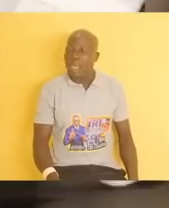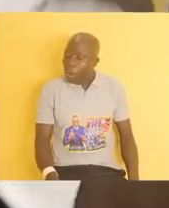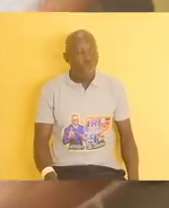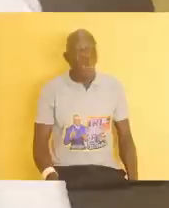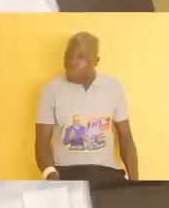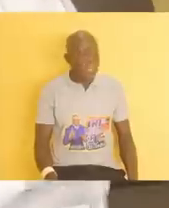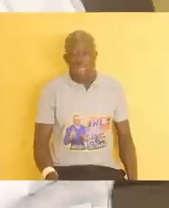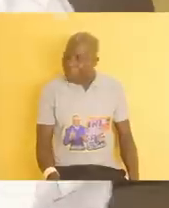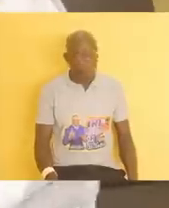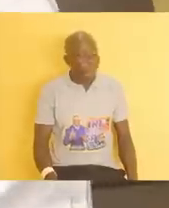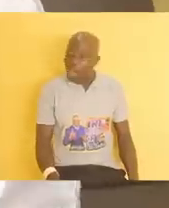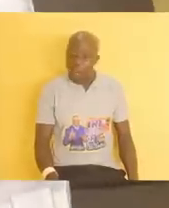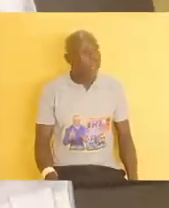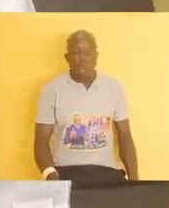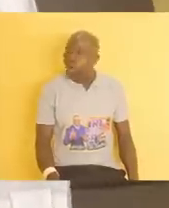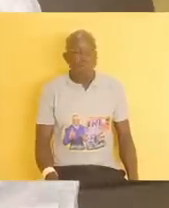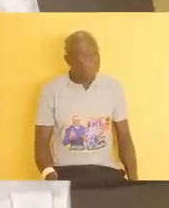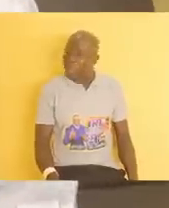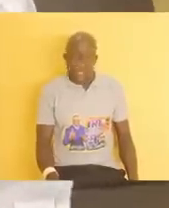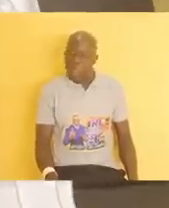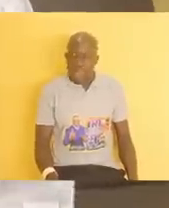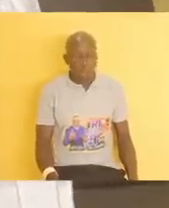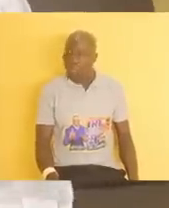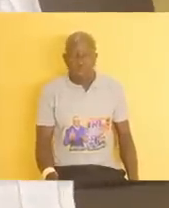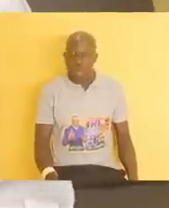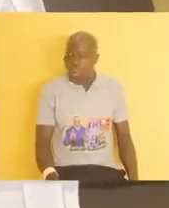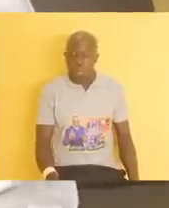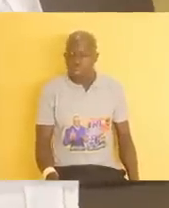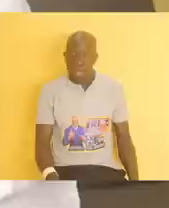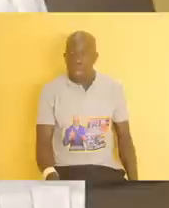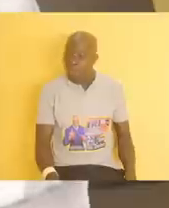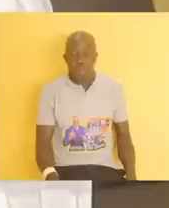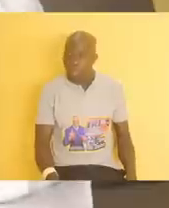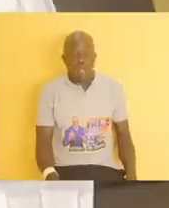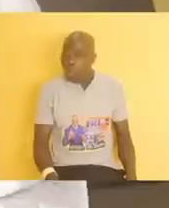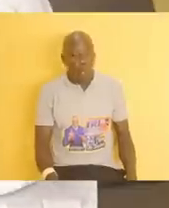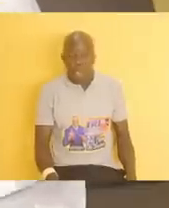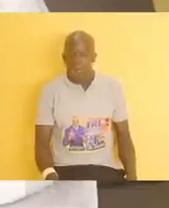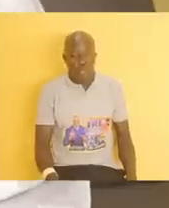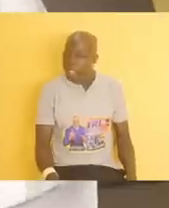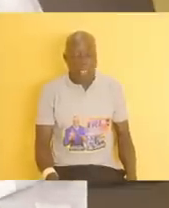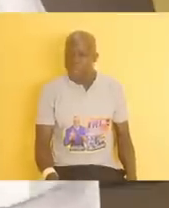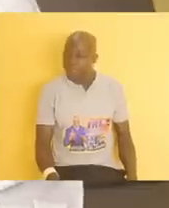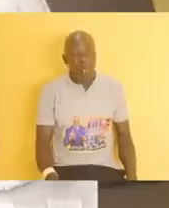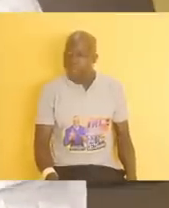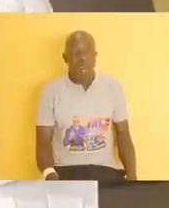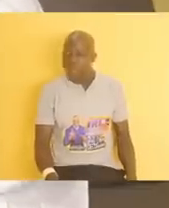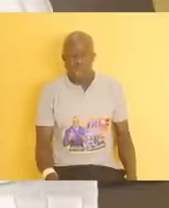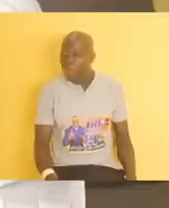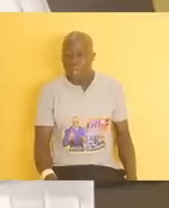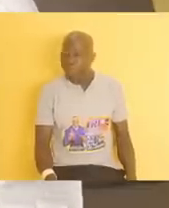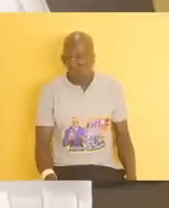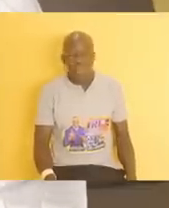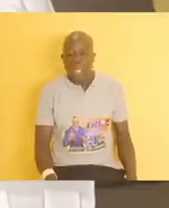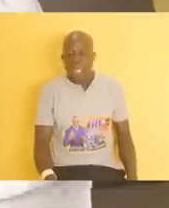Oh my God! Oh my God! Oh my God! Oh my God! Oh my God! Oh my God! Oh my God! Oh my God! Oh my God! Oh my God! Oh my God! Oh my God! Oh my God! Oh my God! Oh my God! Oh my God! Oh my God! Oh my God! Oh my God! Oh